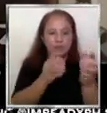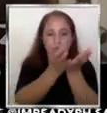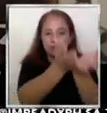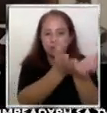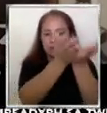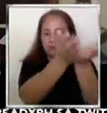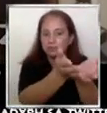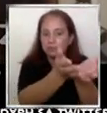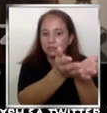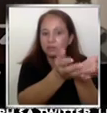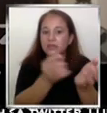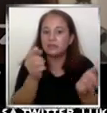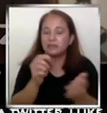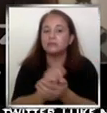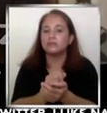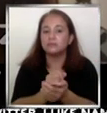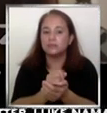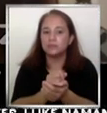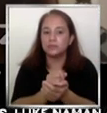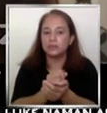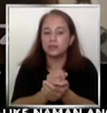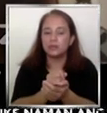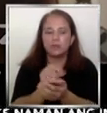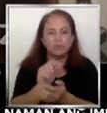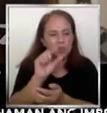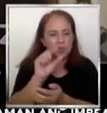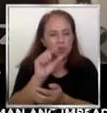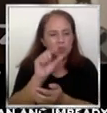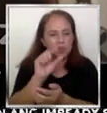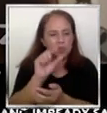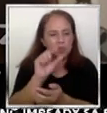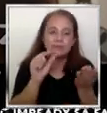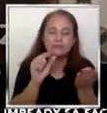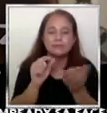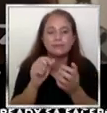act. I don't think it's an act of war